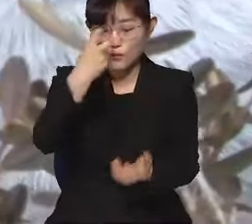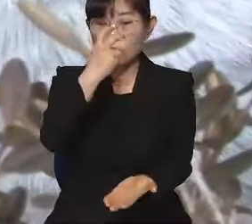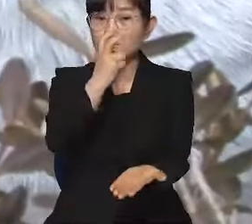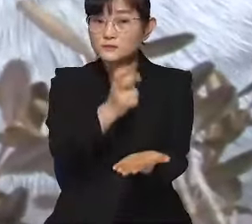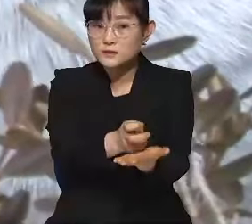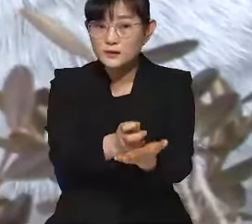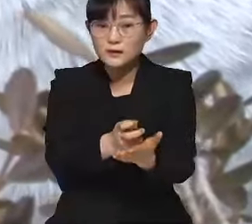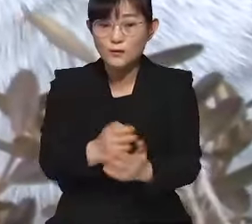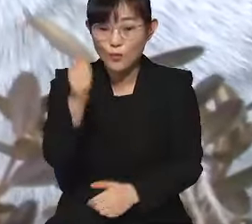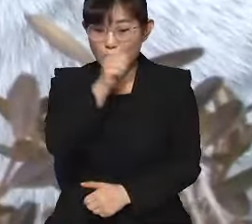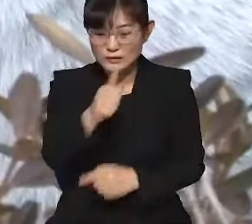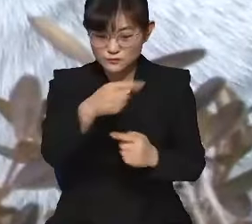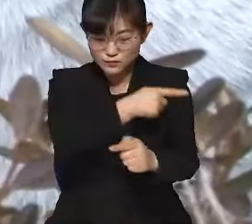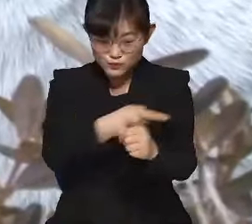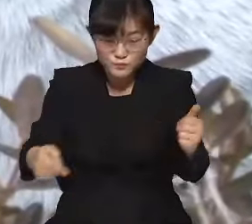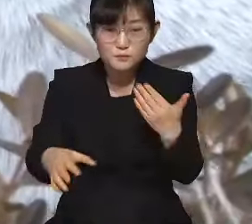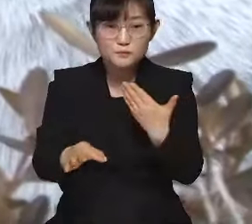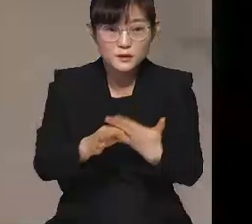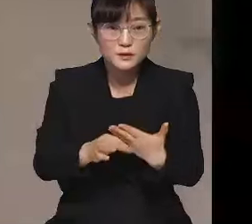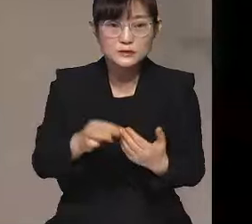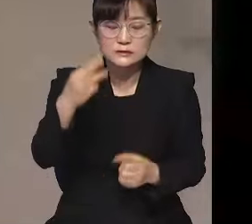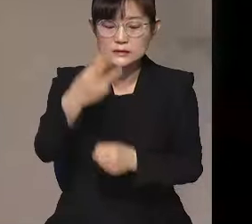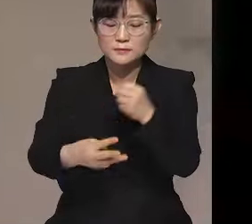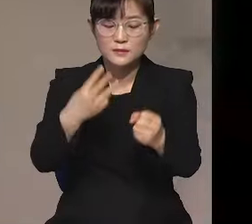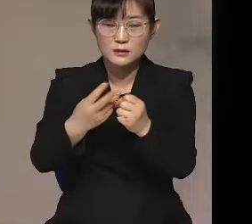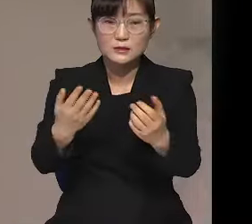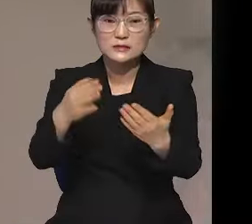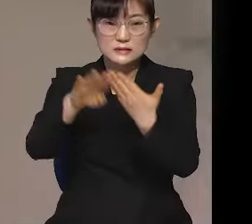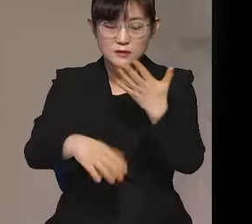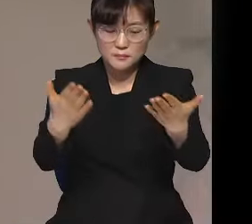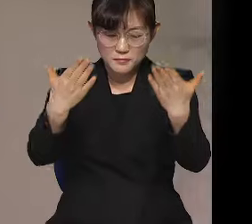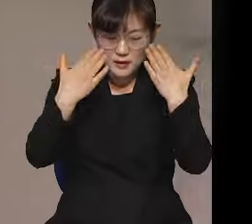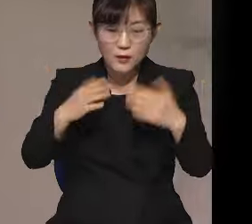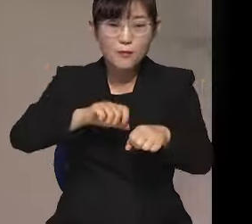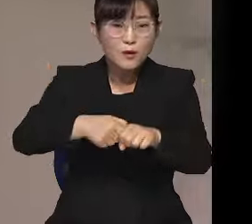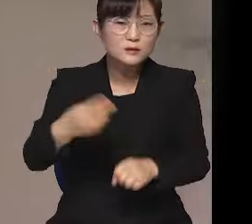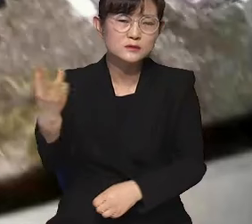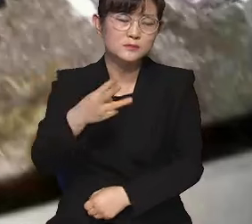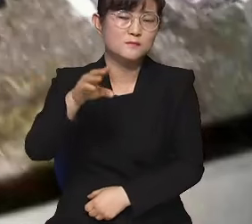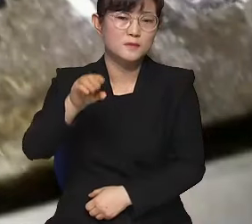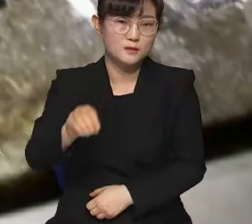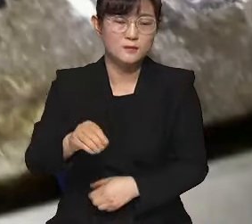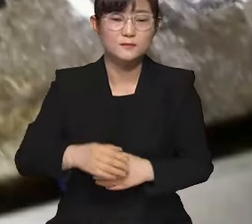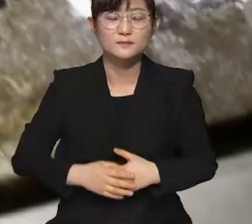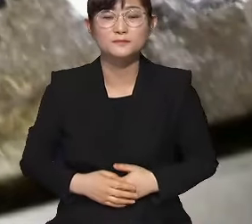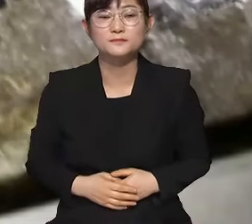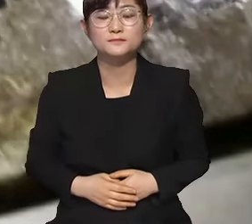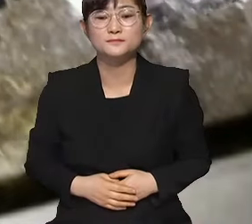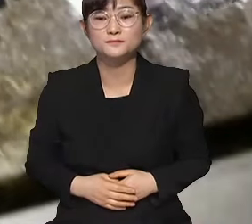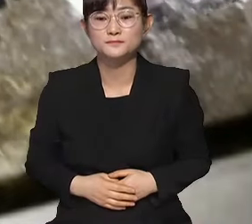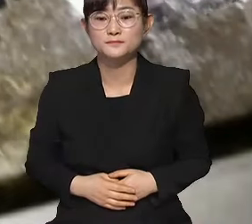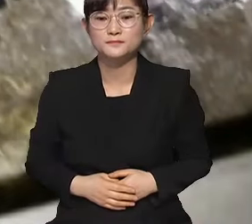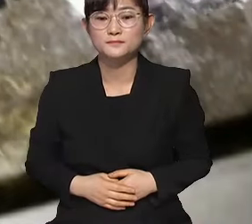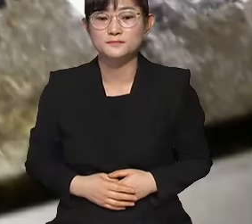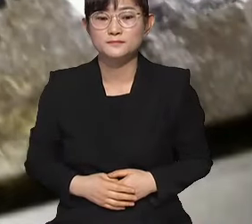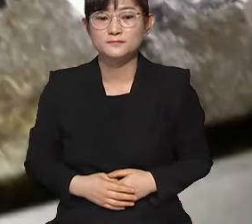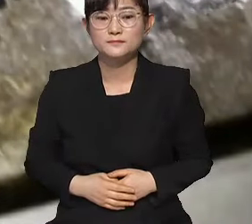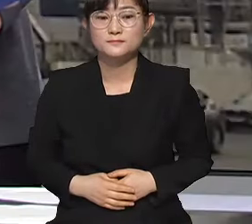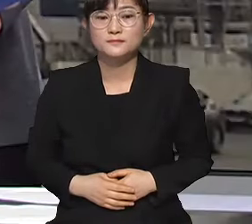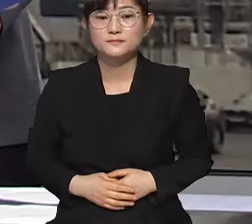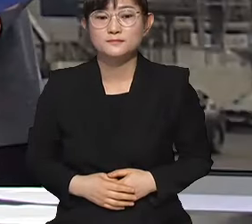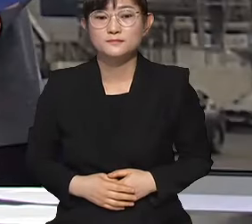동물보호법상 길고양이를 죽이면 3년 이하의 징역이나 3천만 원 이하의 벌금형을 받습니다. KBC 신대입니다.